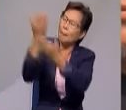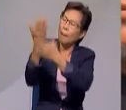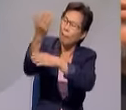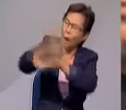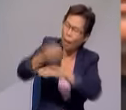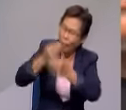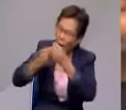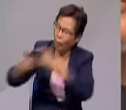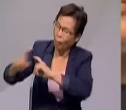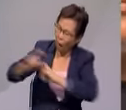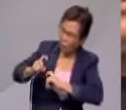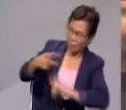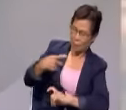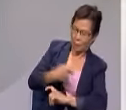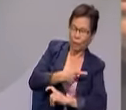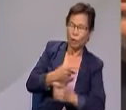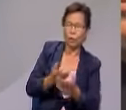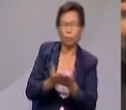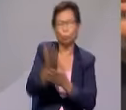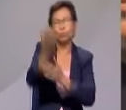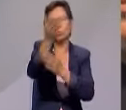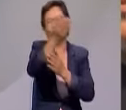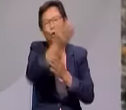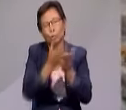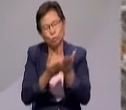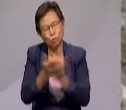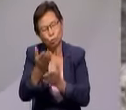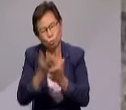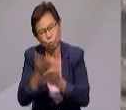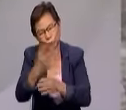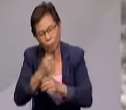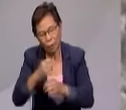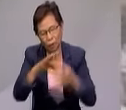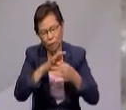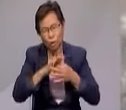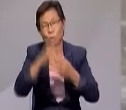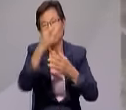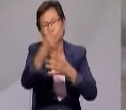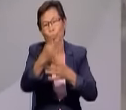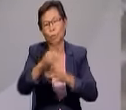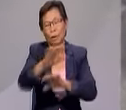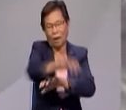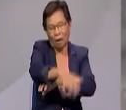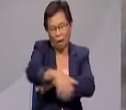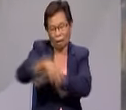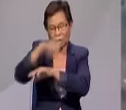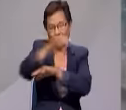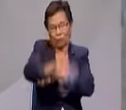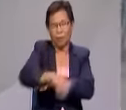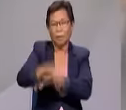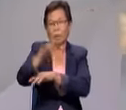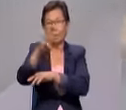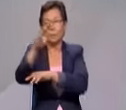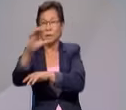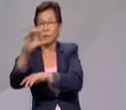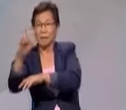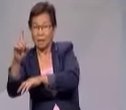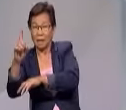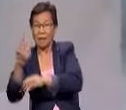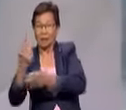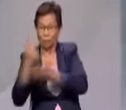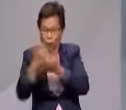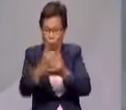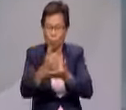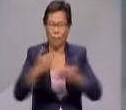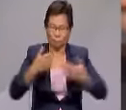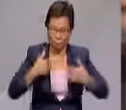melakukan pemadaman berterusan dan mendapat kerjasama 2 buah excavator daripada projek WCE yang turut